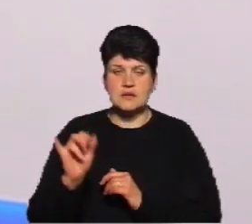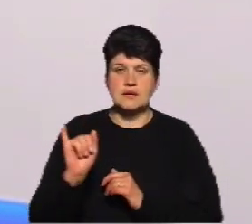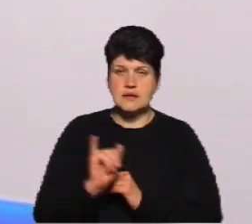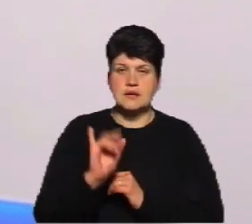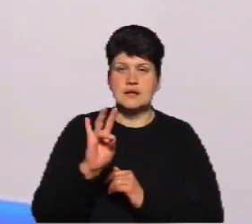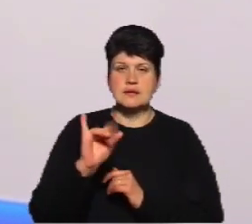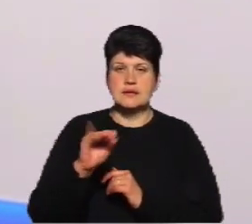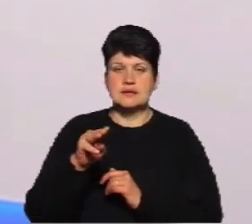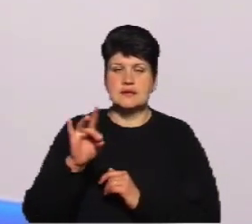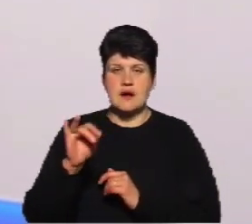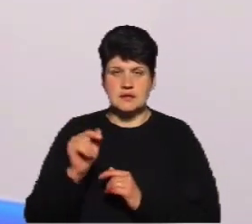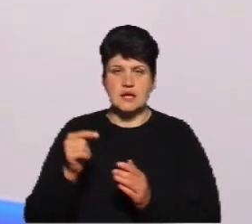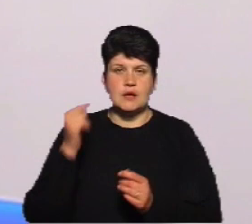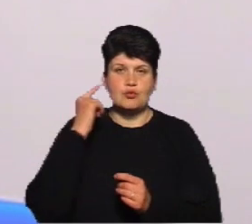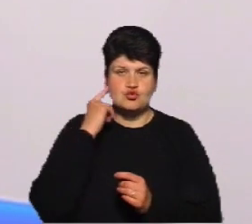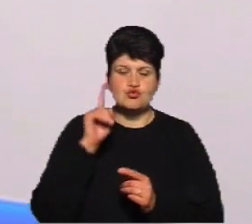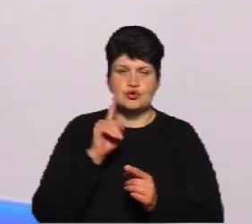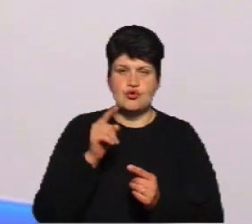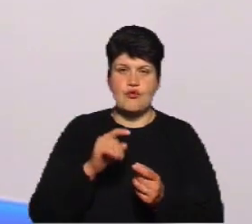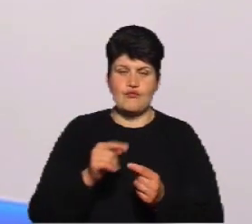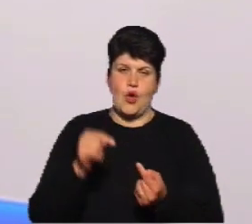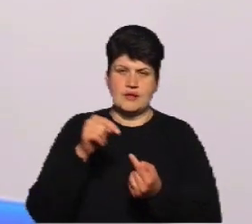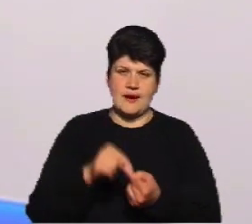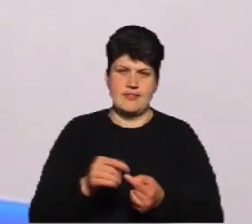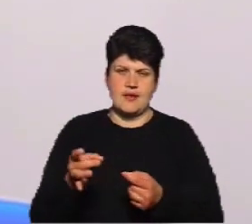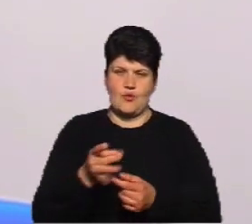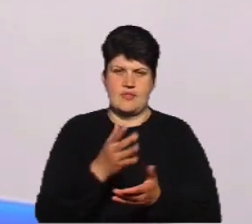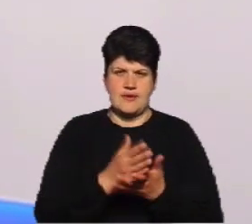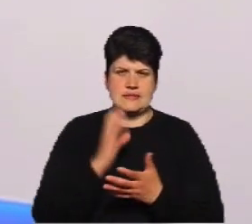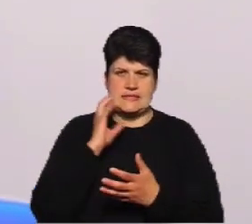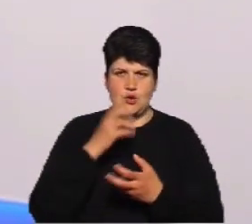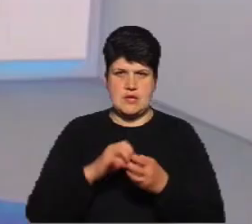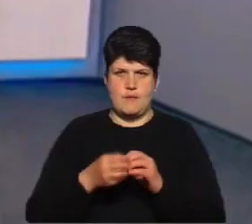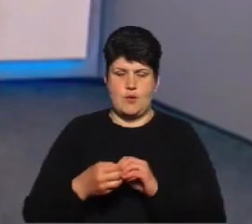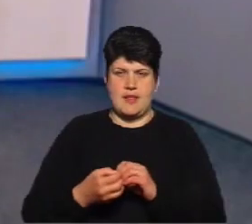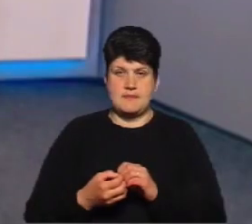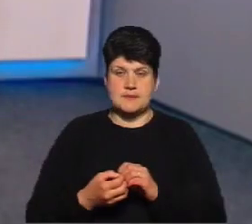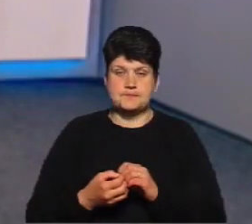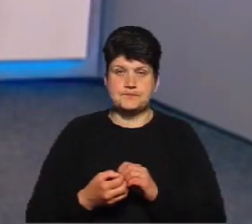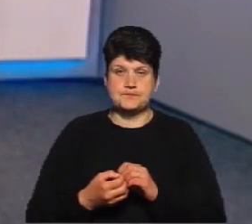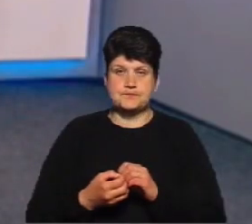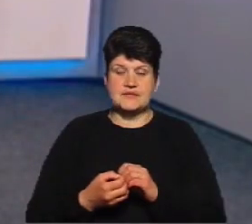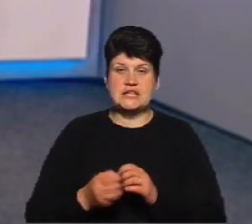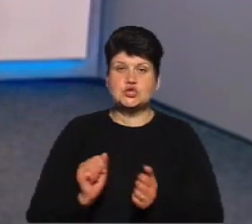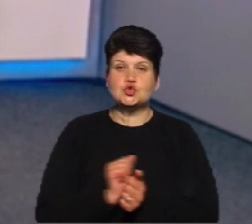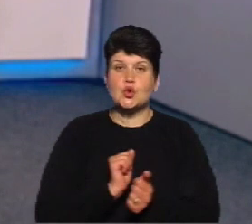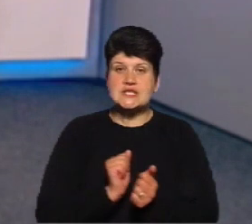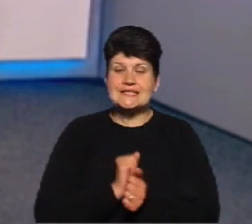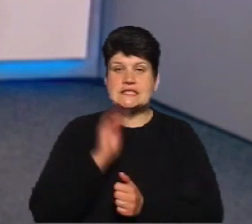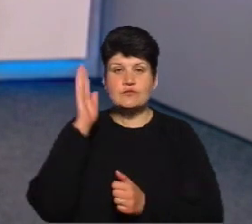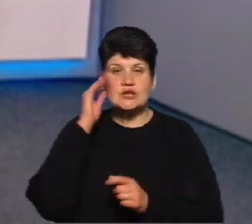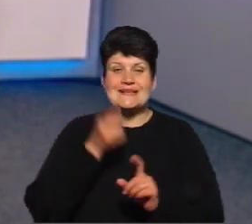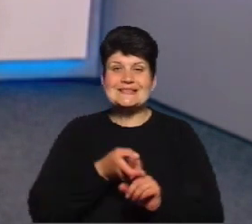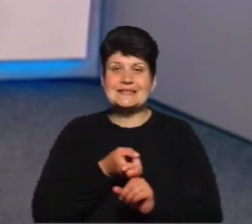що в конкретних регіонах проблема є десь більш серйозна, ніж в інших. Бачите, жорсткість води залежить